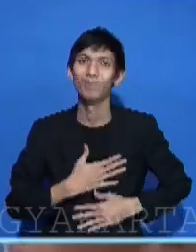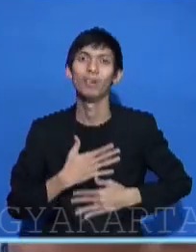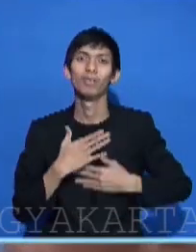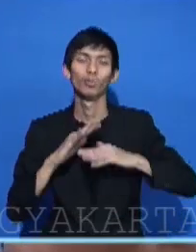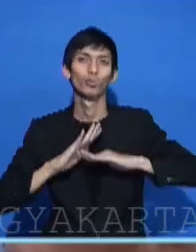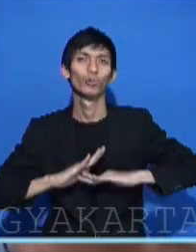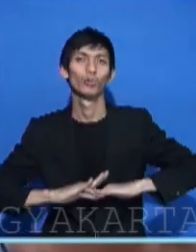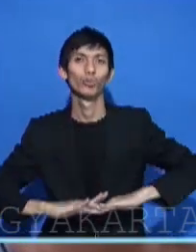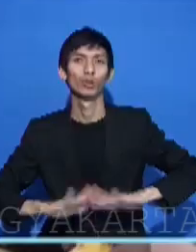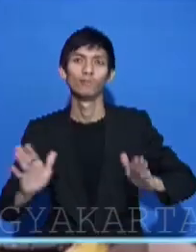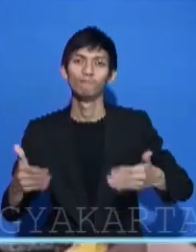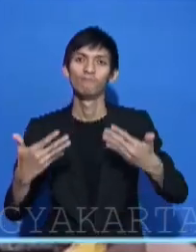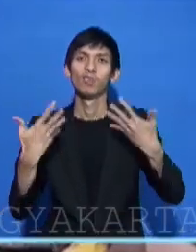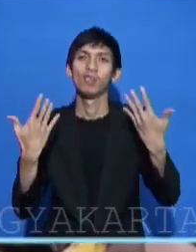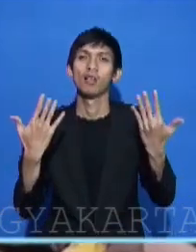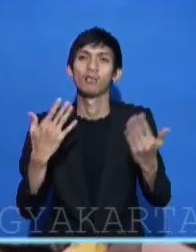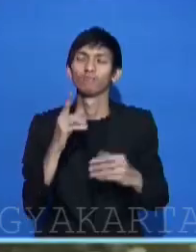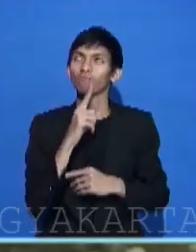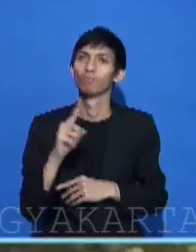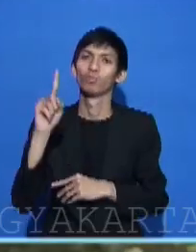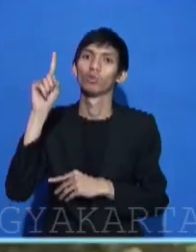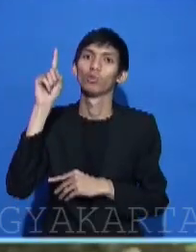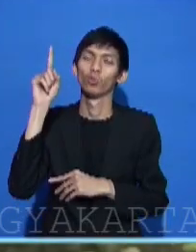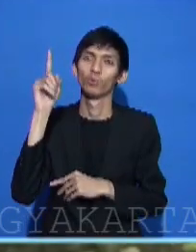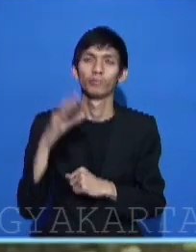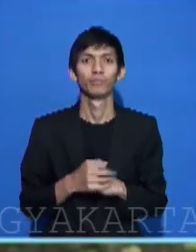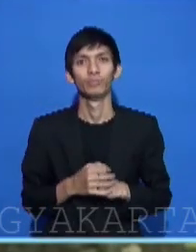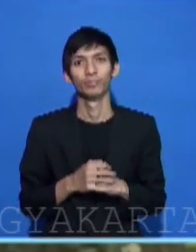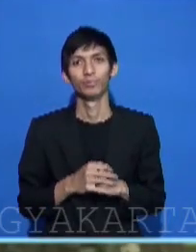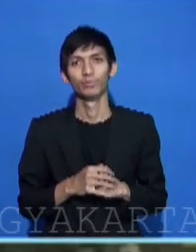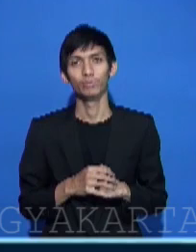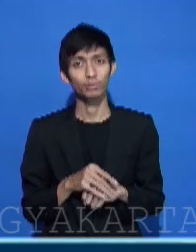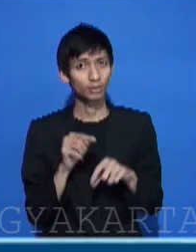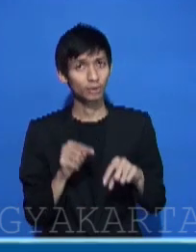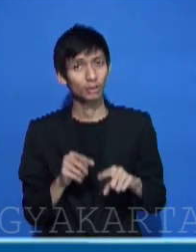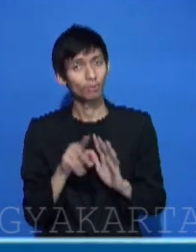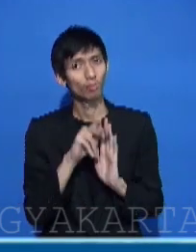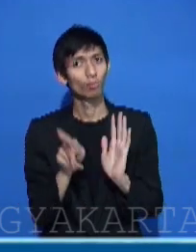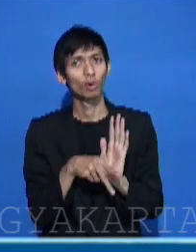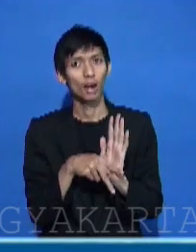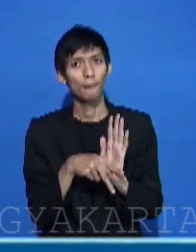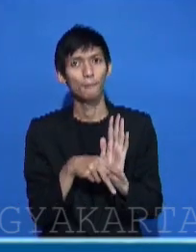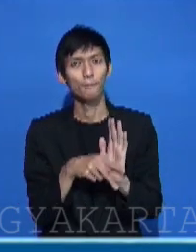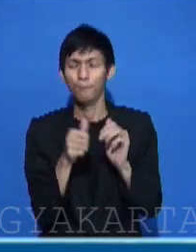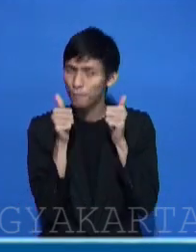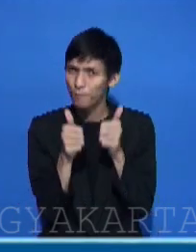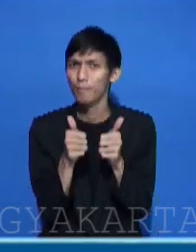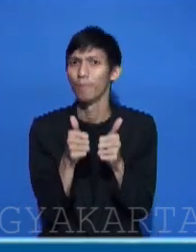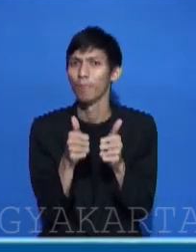lan bagya mulya saking Maha Kuwaos. Saking program menika saged ndadosna